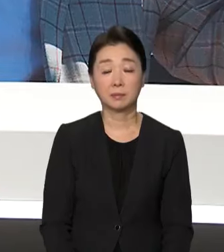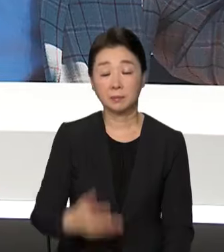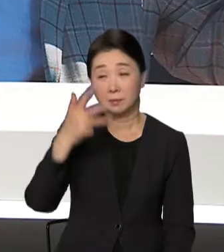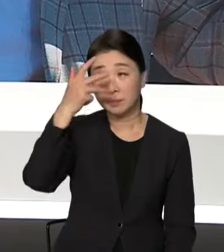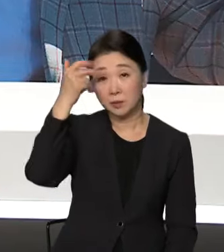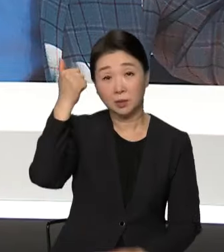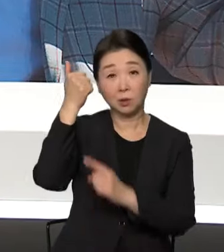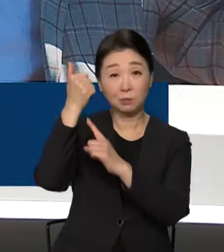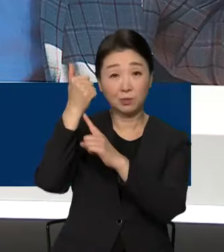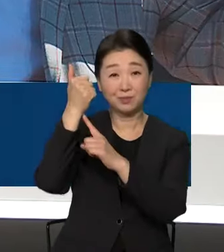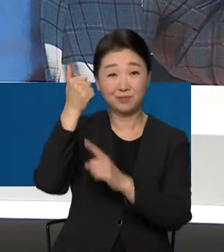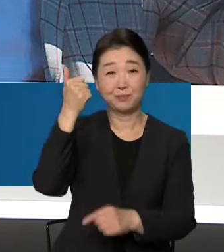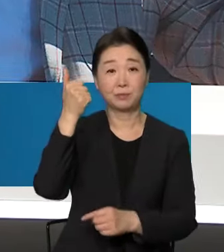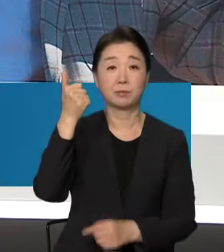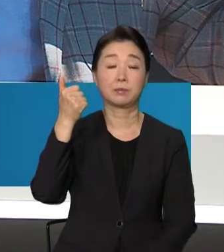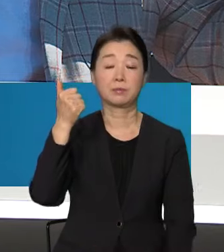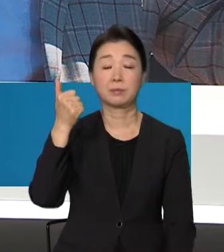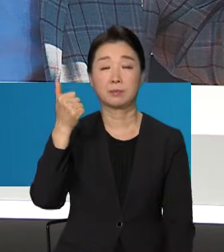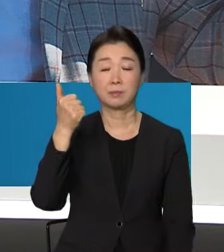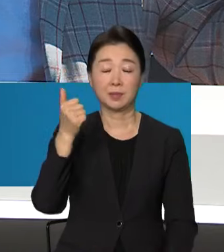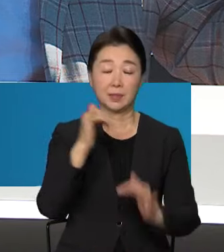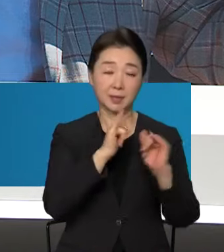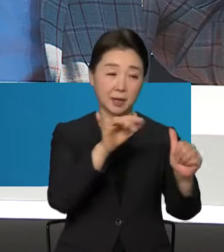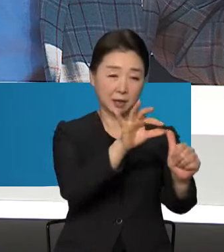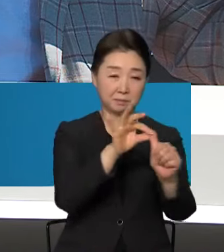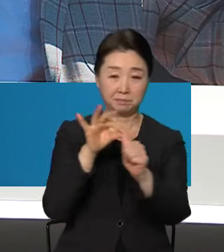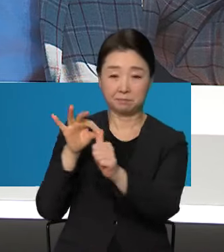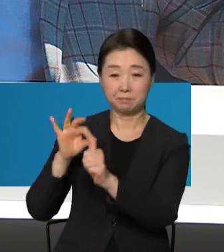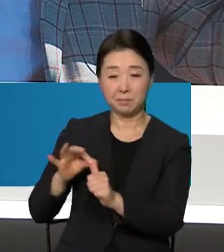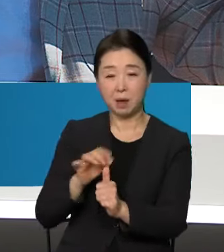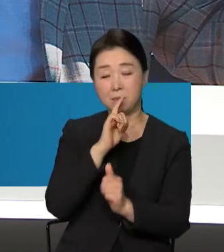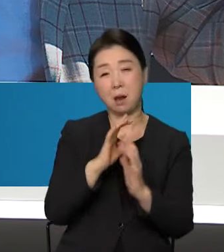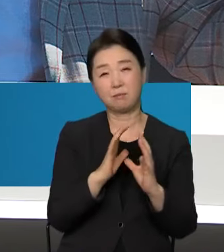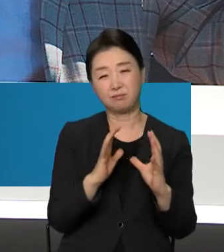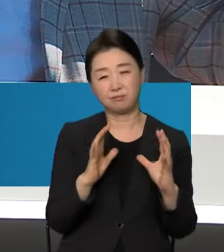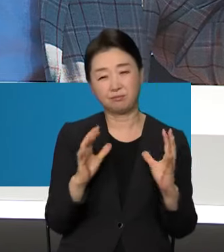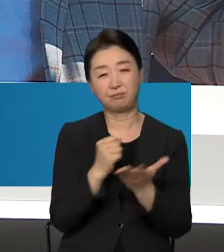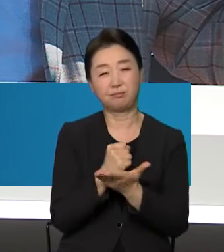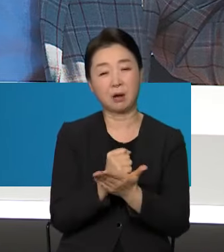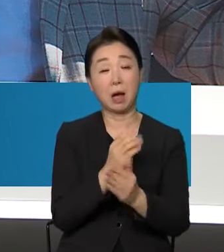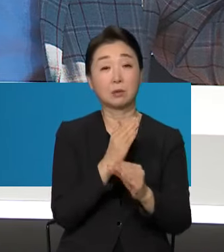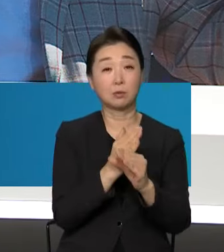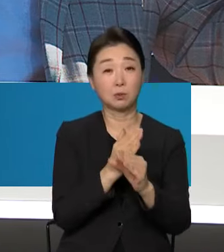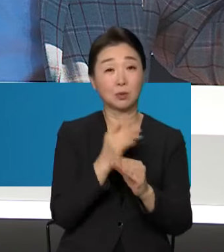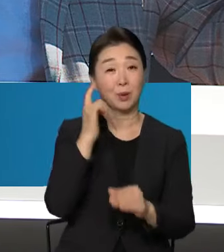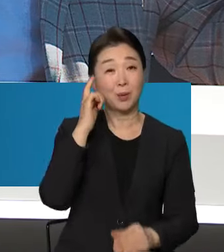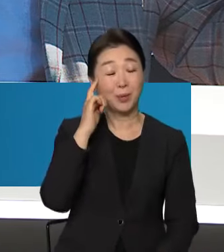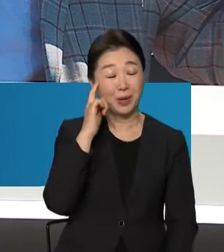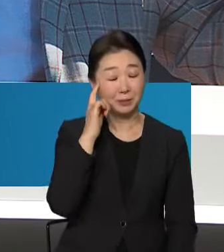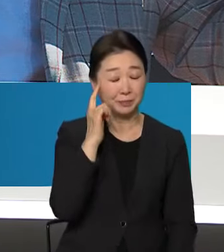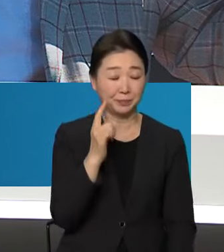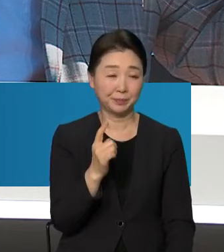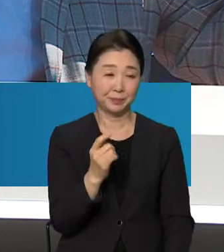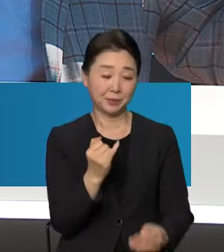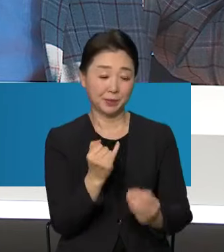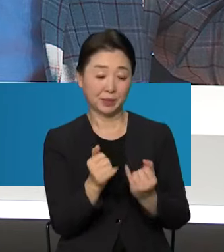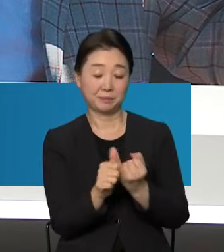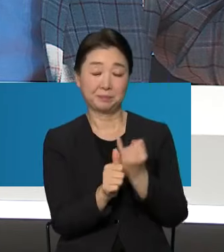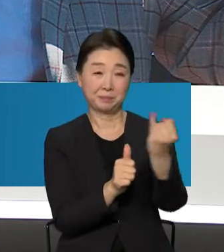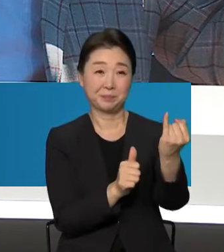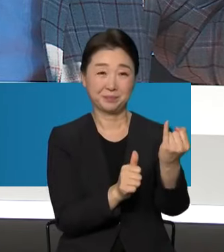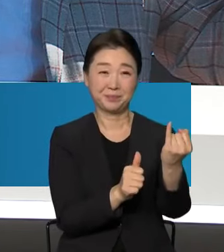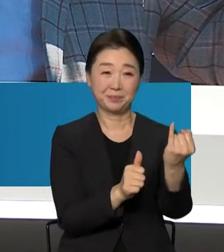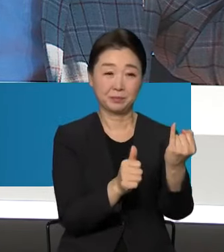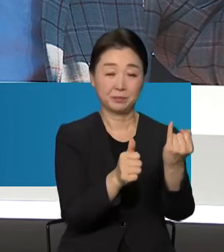트럼프 미국 대통령 당선인의 인사를 둘러싼 잡음이 그치지 않고 있습니다. 자신의 사돈을 잇따라 요직에 임명하고